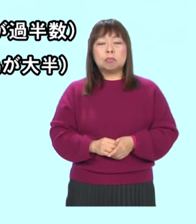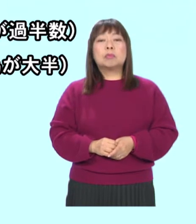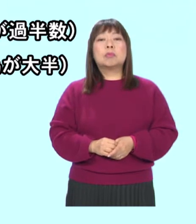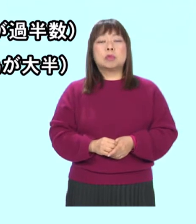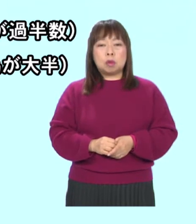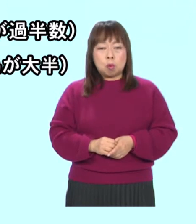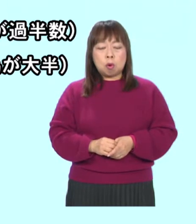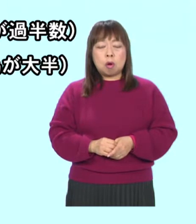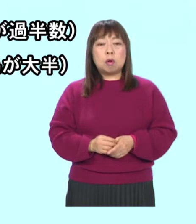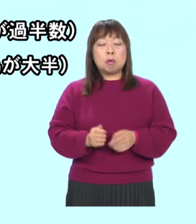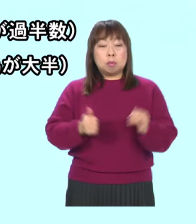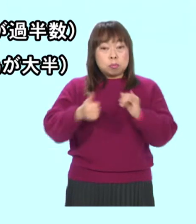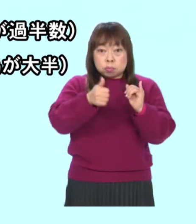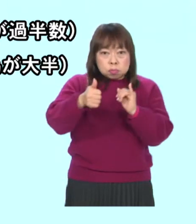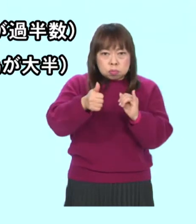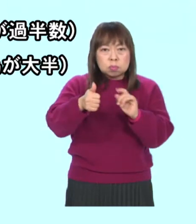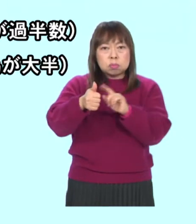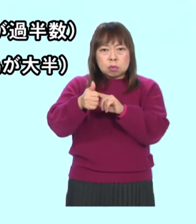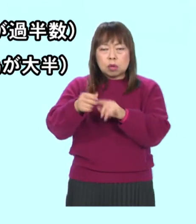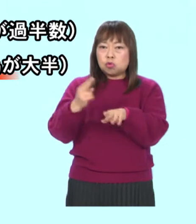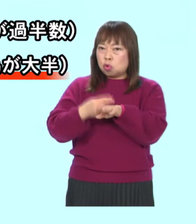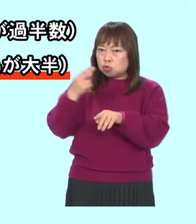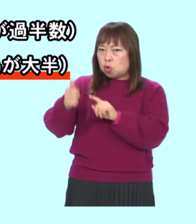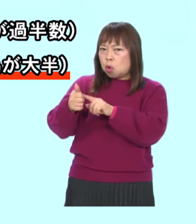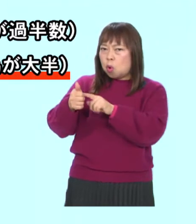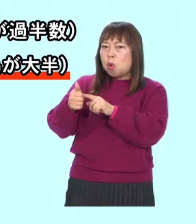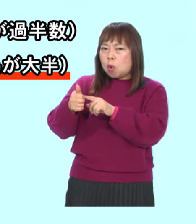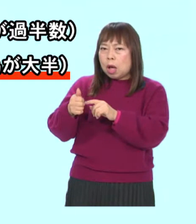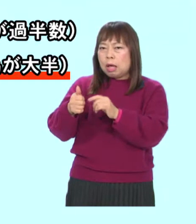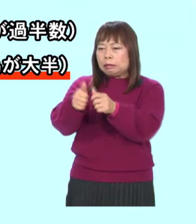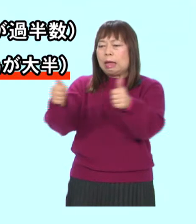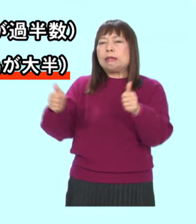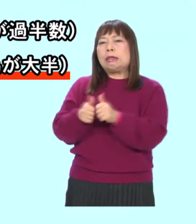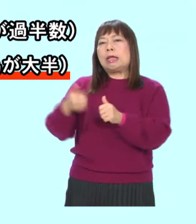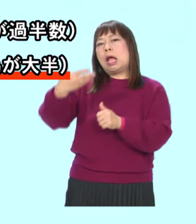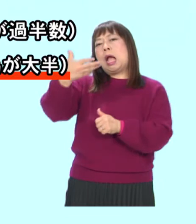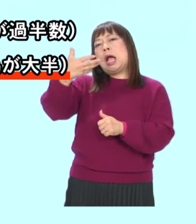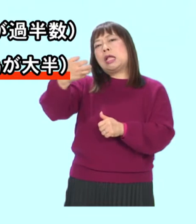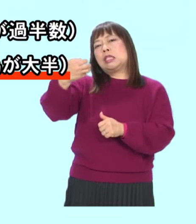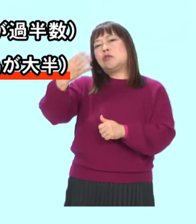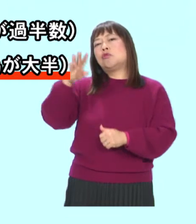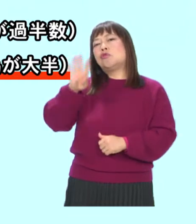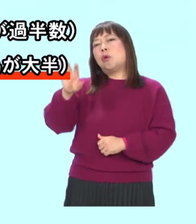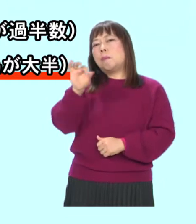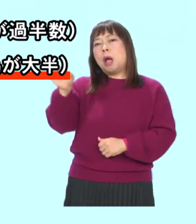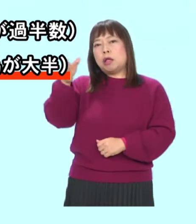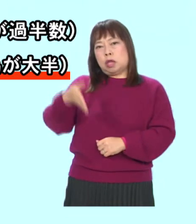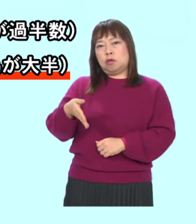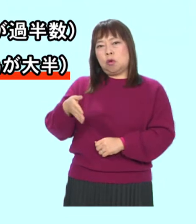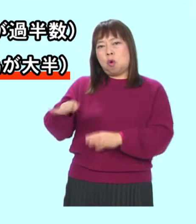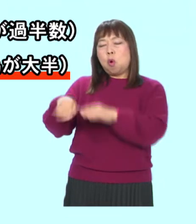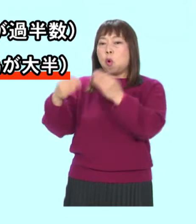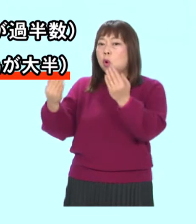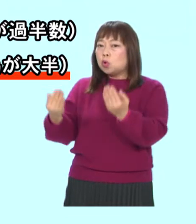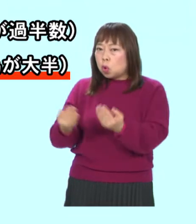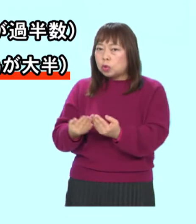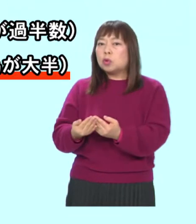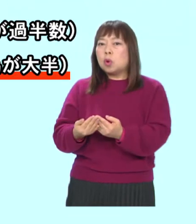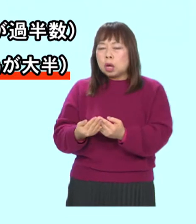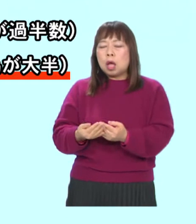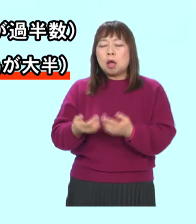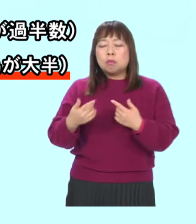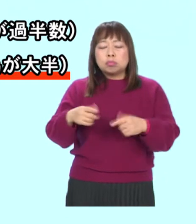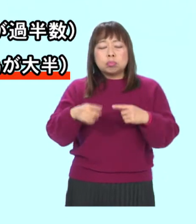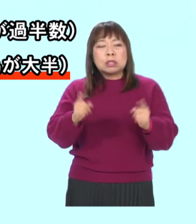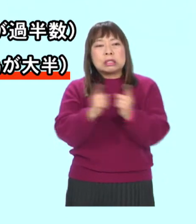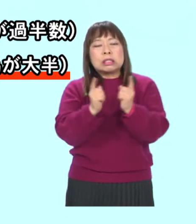特徴としては、男性が 84% と大半を占め、そのほとんどが面識のある者へ